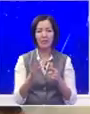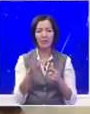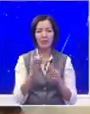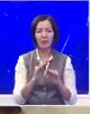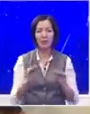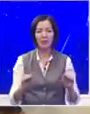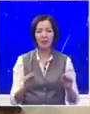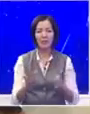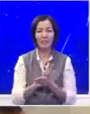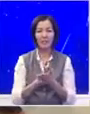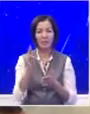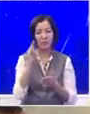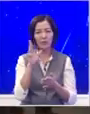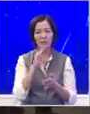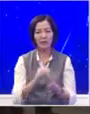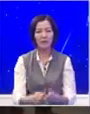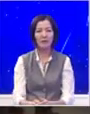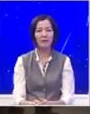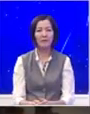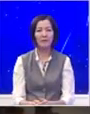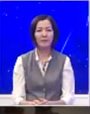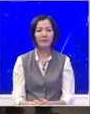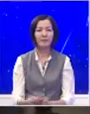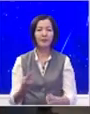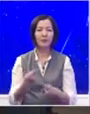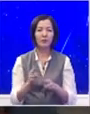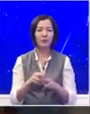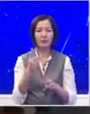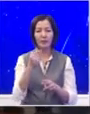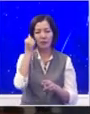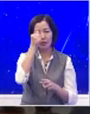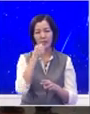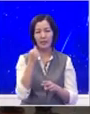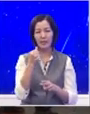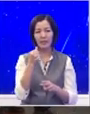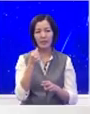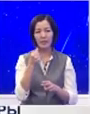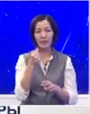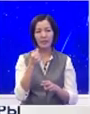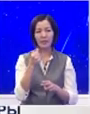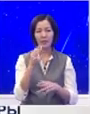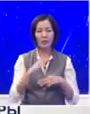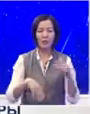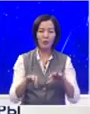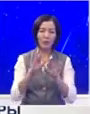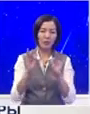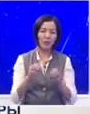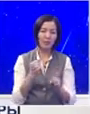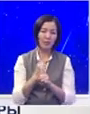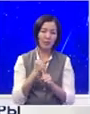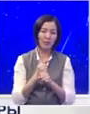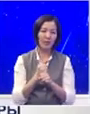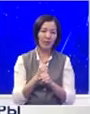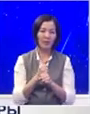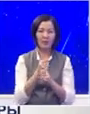астам оқушы тегін тәлім алады. Осы бір жылдың ішінде балалардың қол өнерден жасаған заттары жиналып